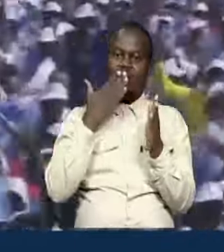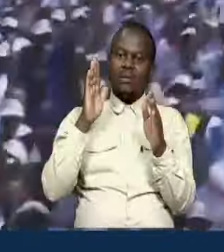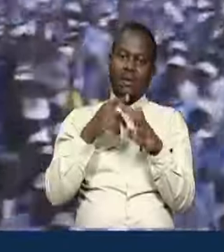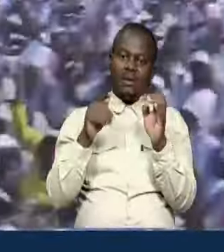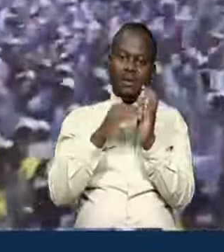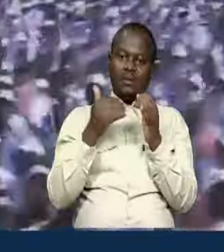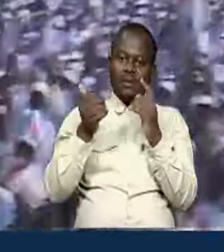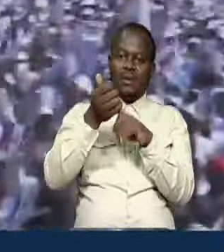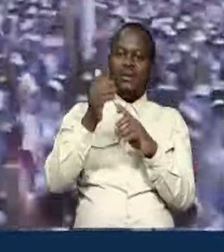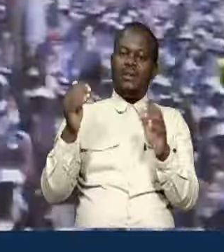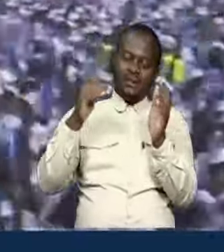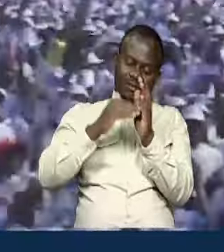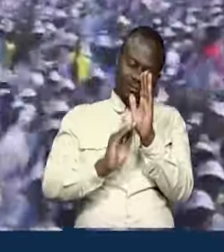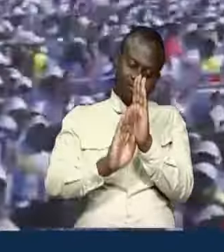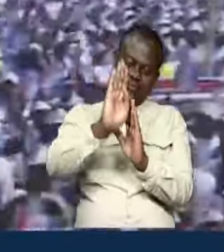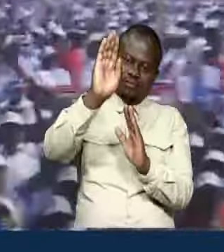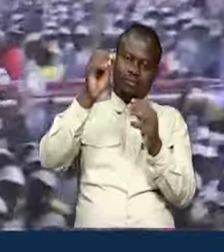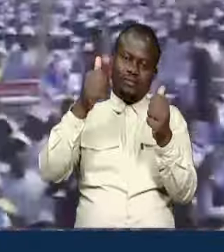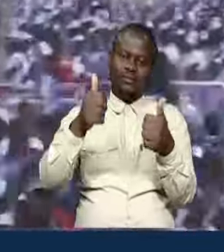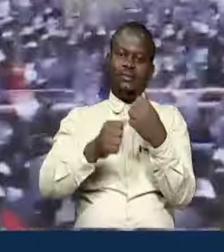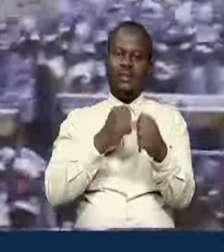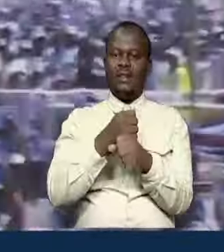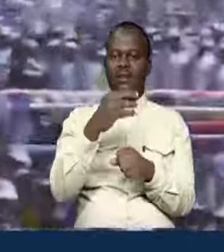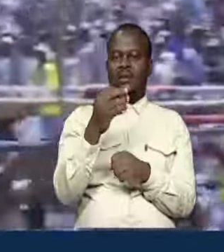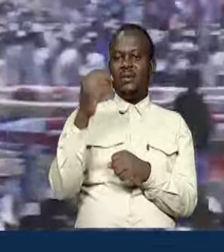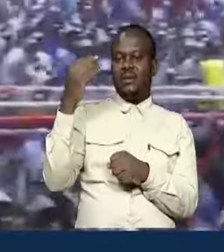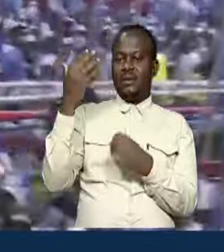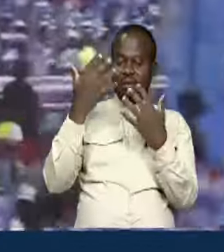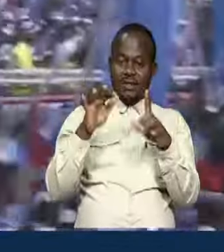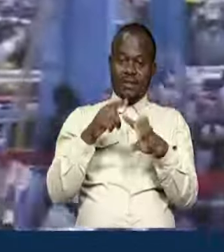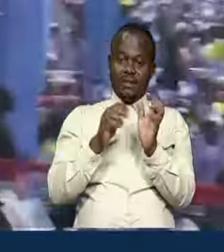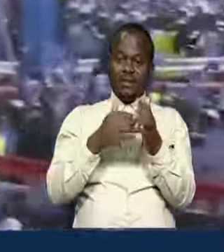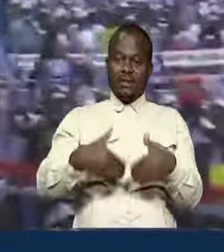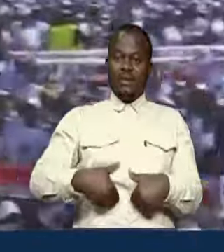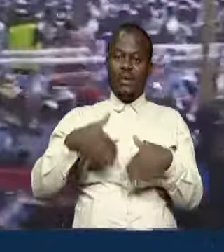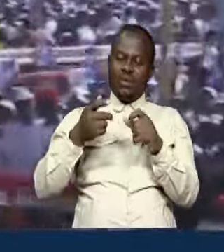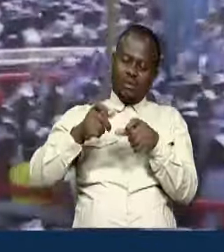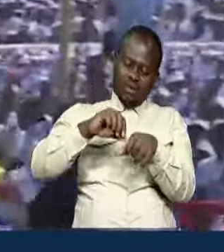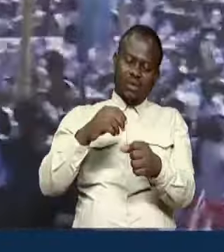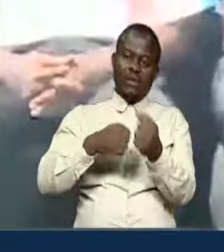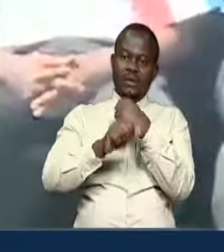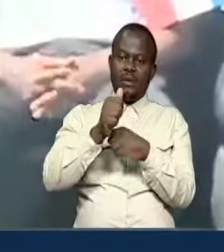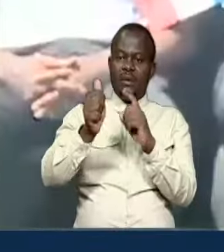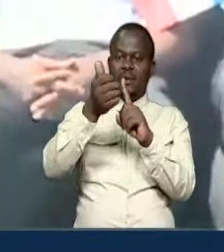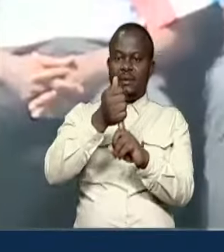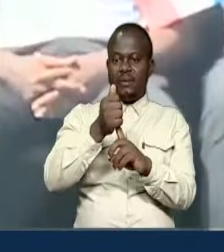kikaba cyarageze kure nanone mu iterambere mu myaka 30 ishize cyakoreye anasabye urubyiruko gukuba kabiri ibikorwa byagezweho